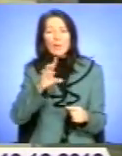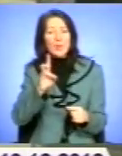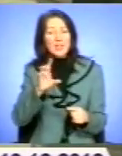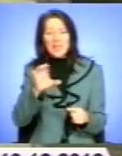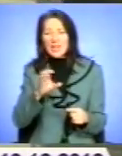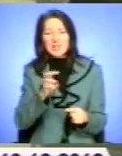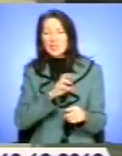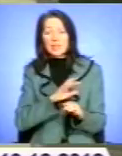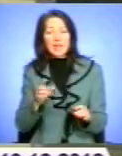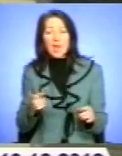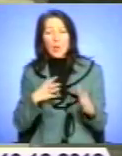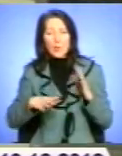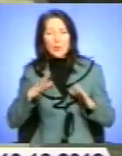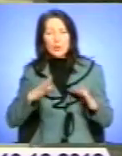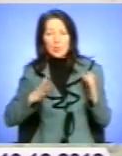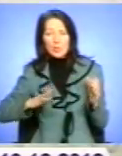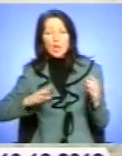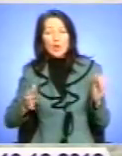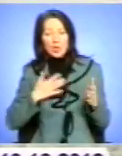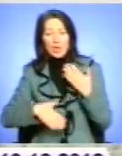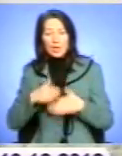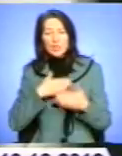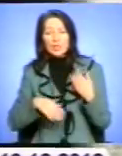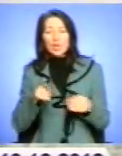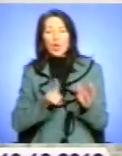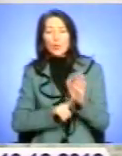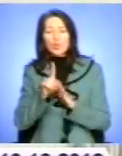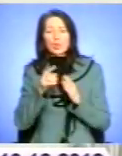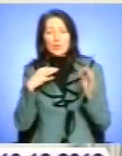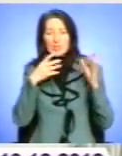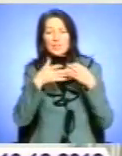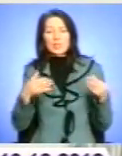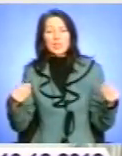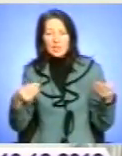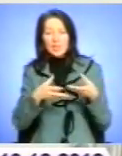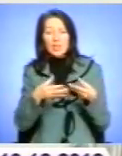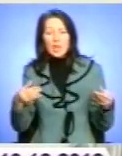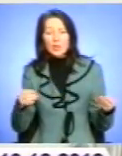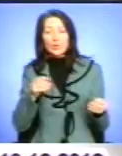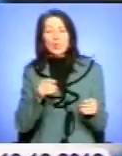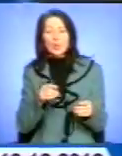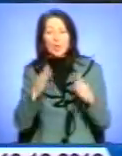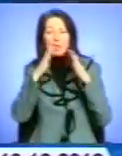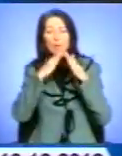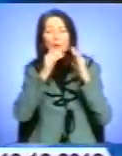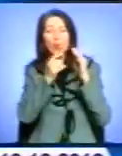Крига на вулицях та бурульки на будівлях почнуть танути, тож рятувальникам роботи не поменшає.